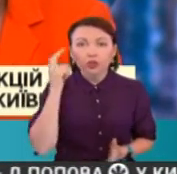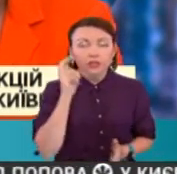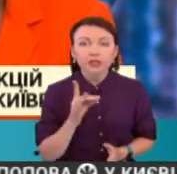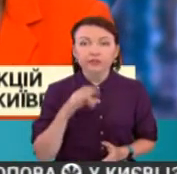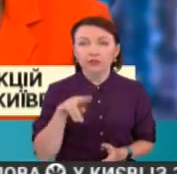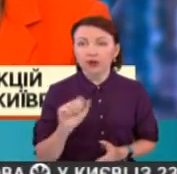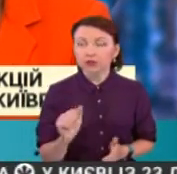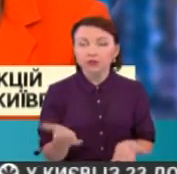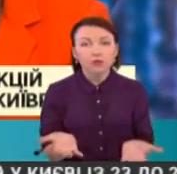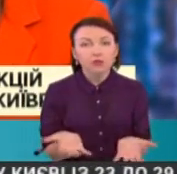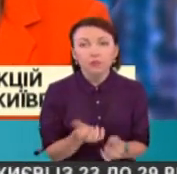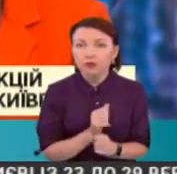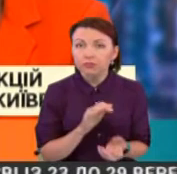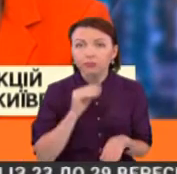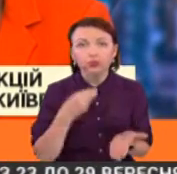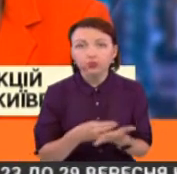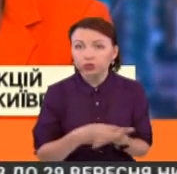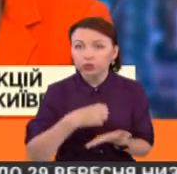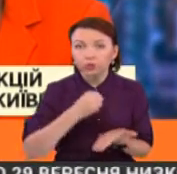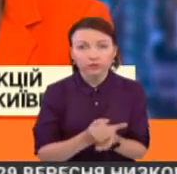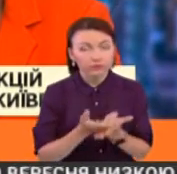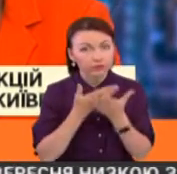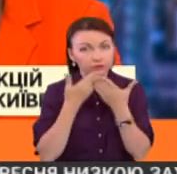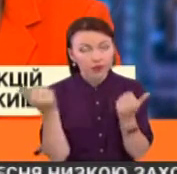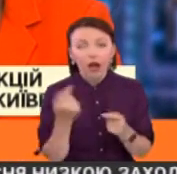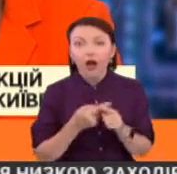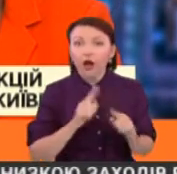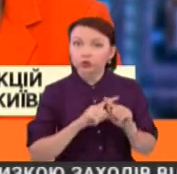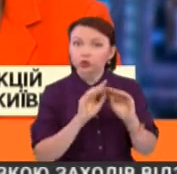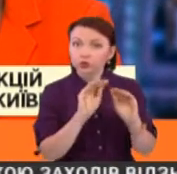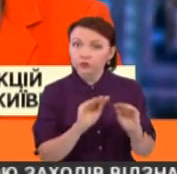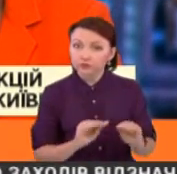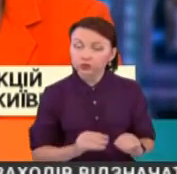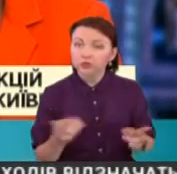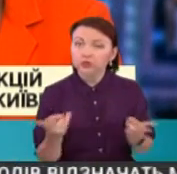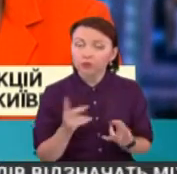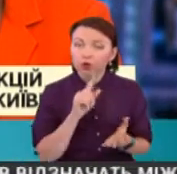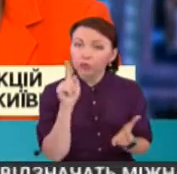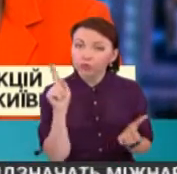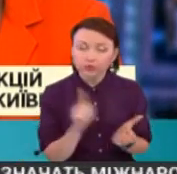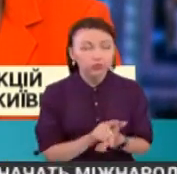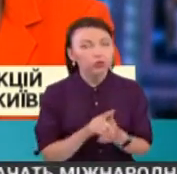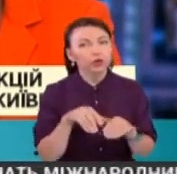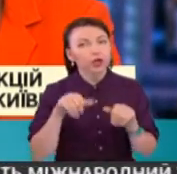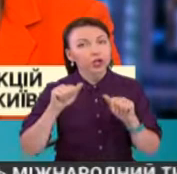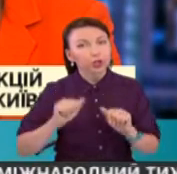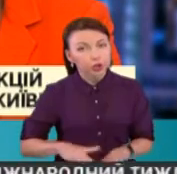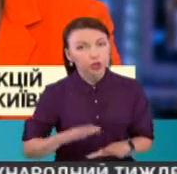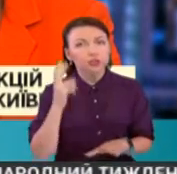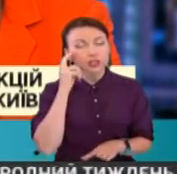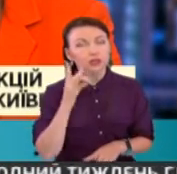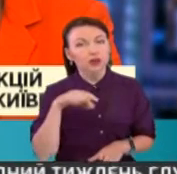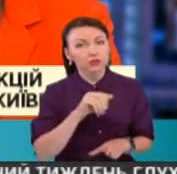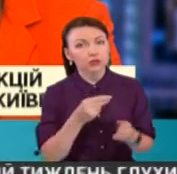Київрада не приймає бюджет, а цю субвенцію треба пропустити обов'язково рішенням Київради,